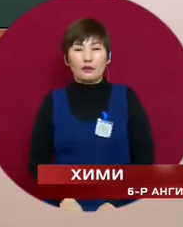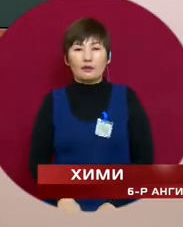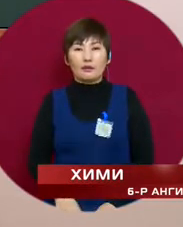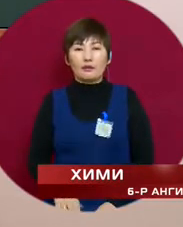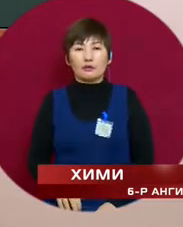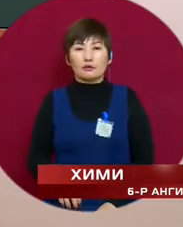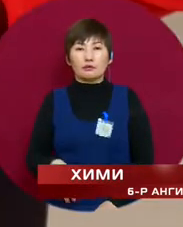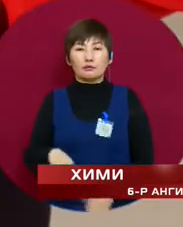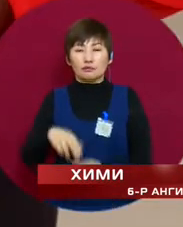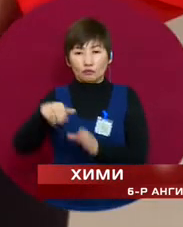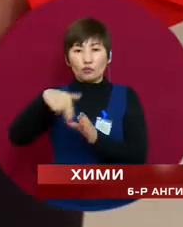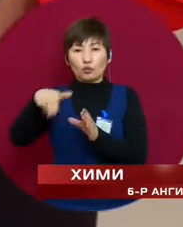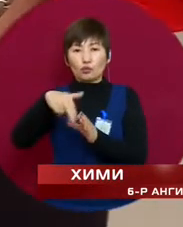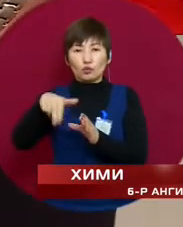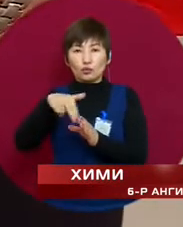Сахараа шилэн савхаар хутгая.